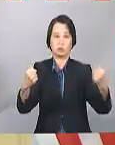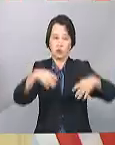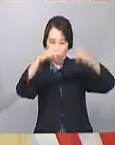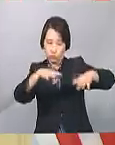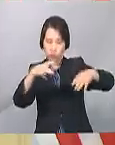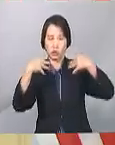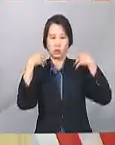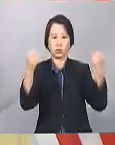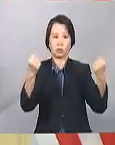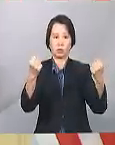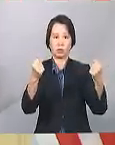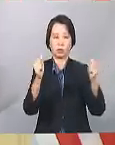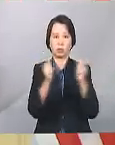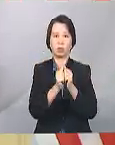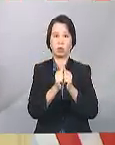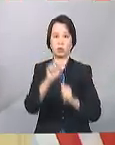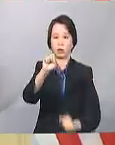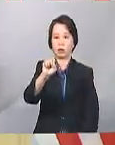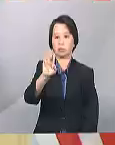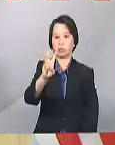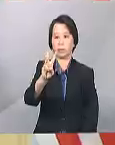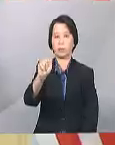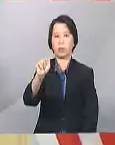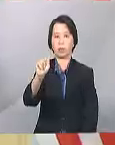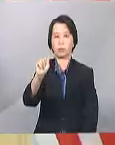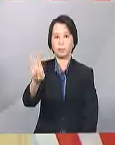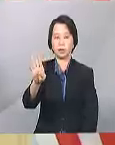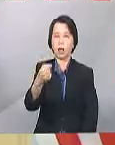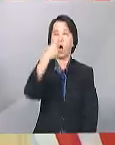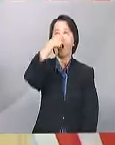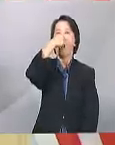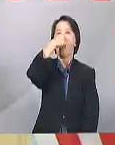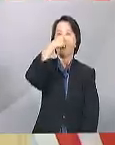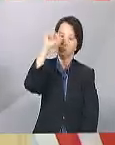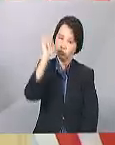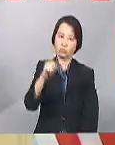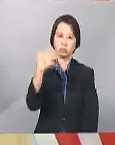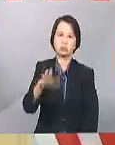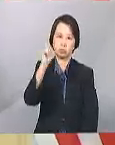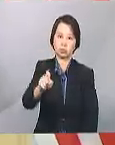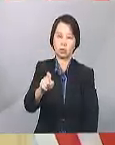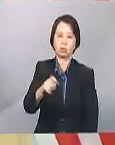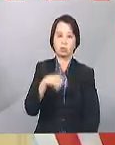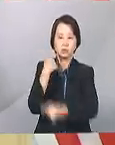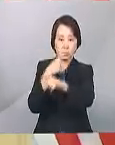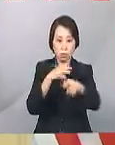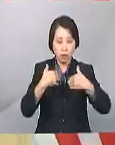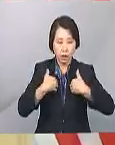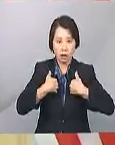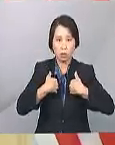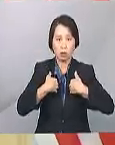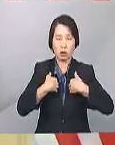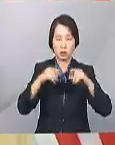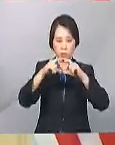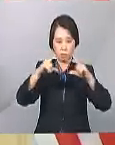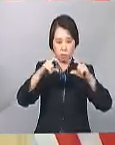ujian kesihatan, iaitu swab test. Ini telah pun diarahkan. Dan mereka yang mempunyai